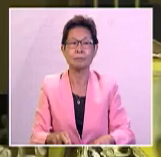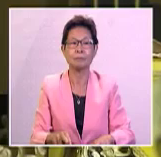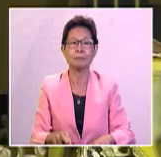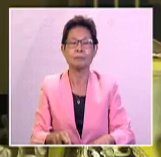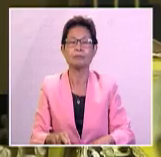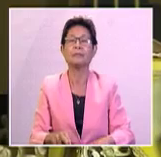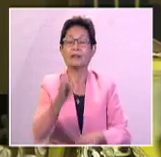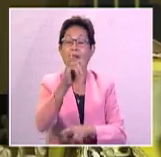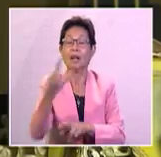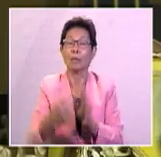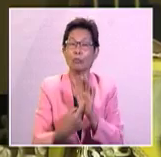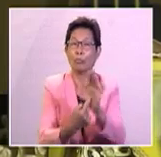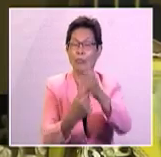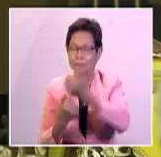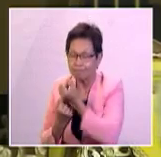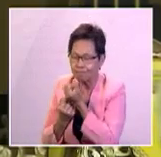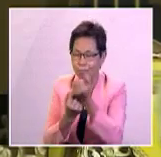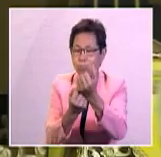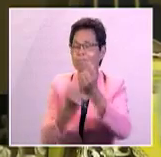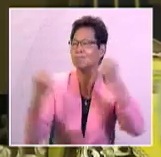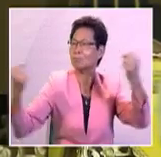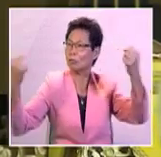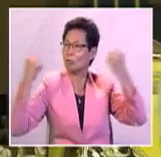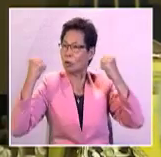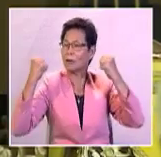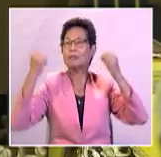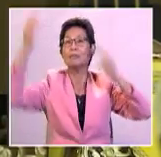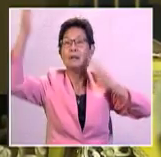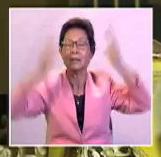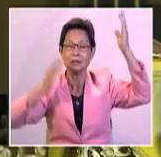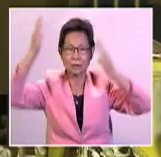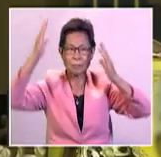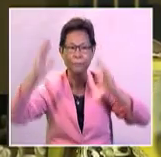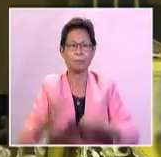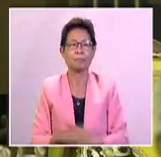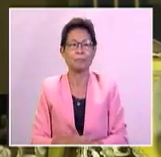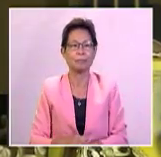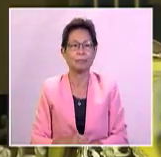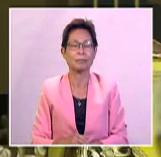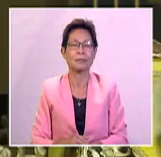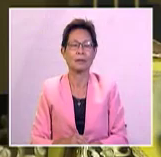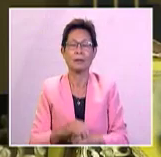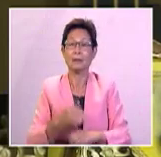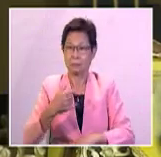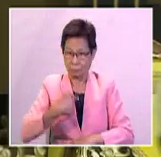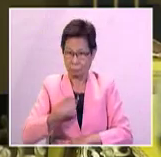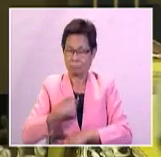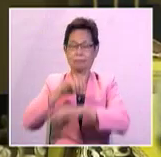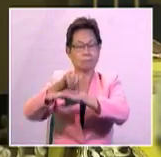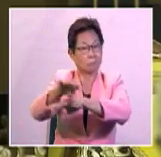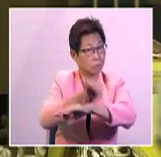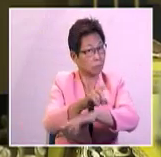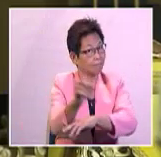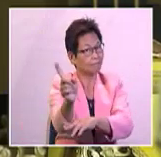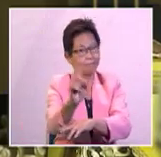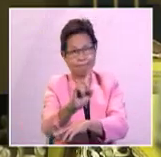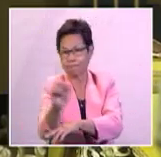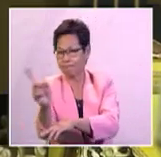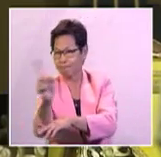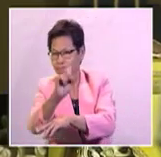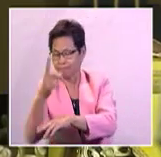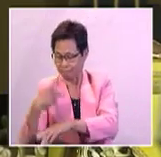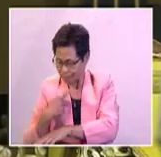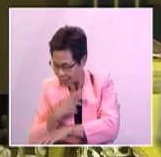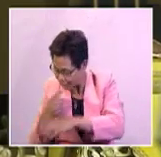adalah merupakan tiang seri kekuatan negara. Nasihat beta, jangan sekali-kali